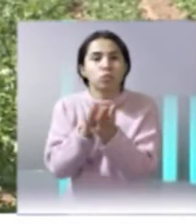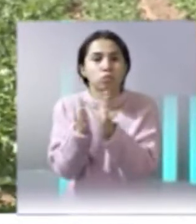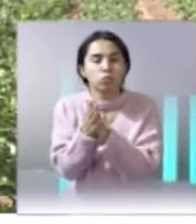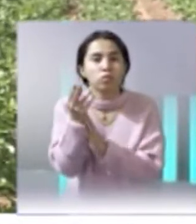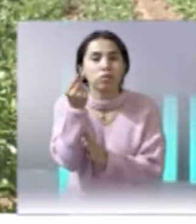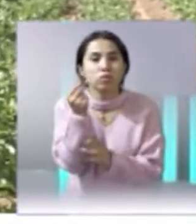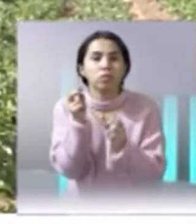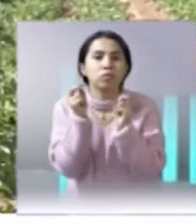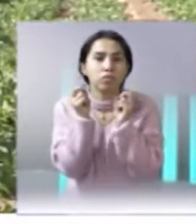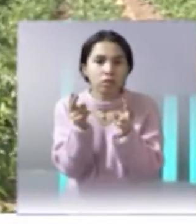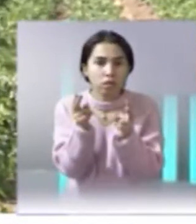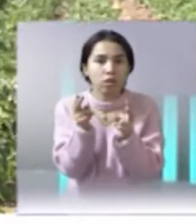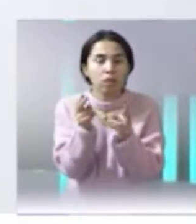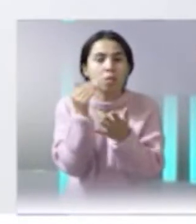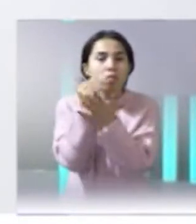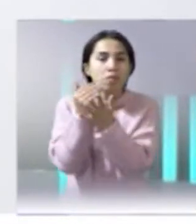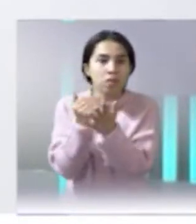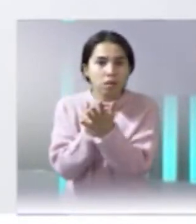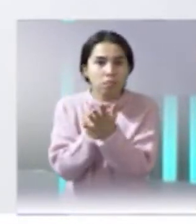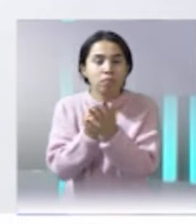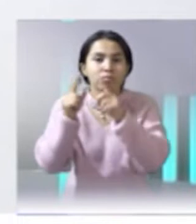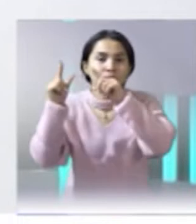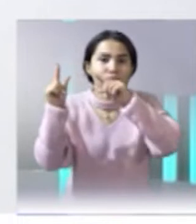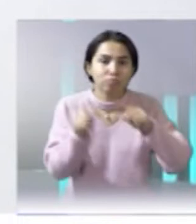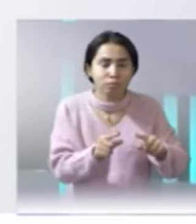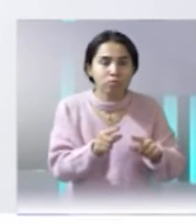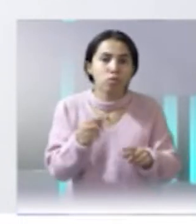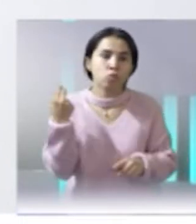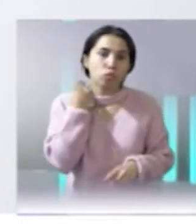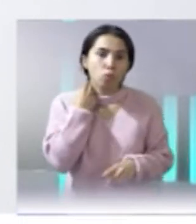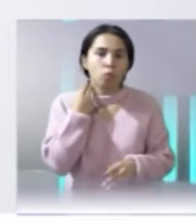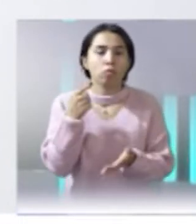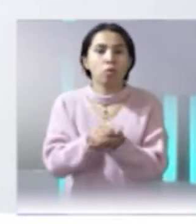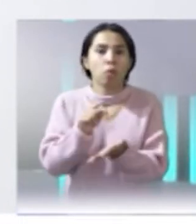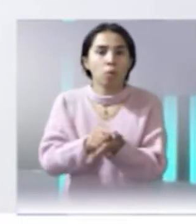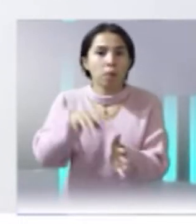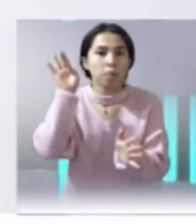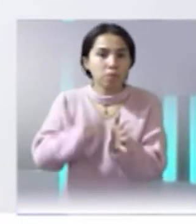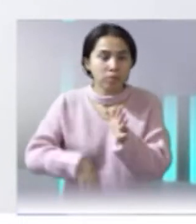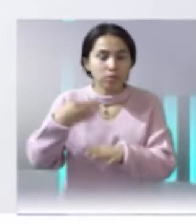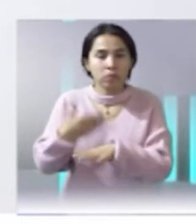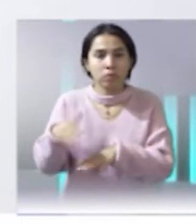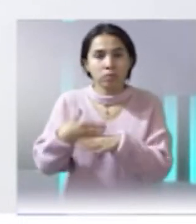хозяйства должен возрасти с 41 тысячи в месяц до 104 тысяч тенге.